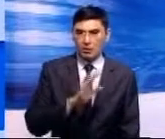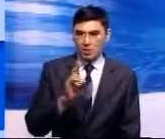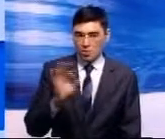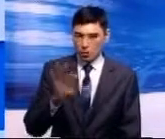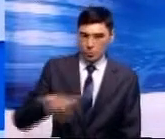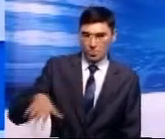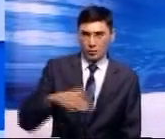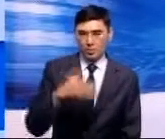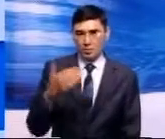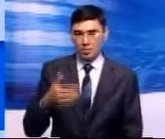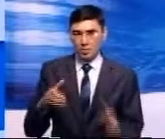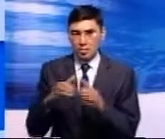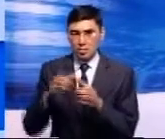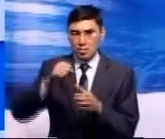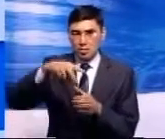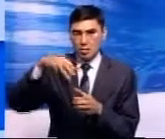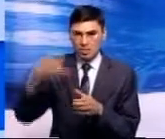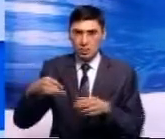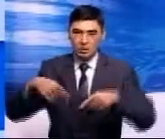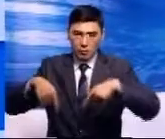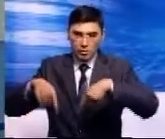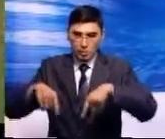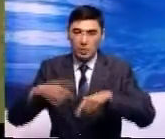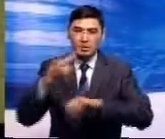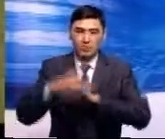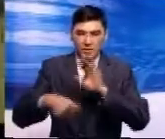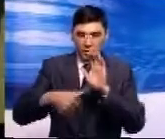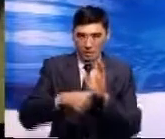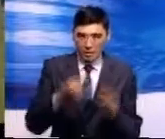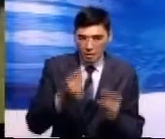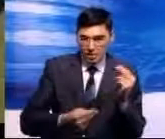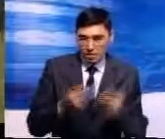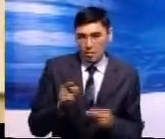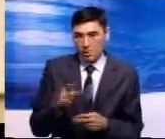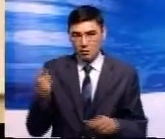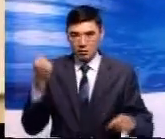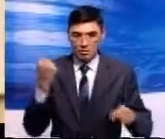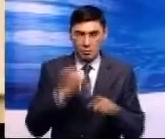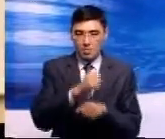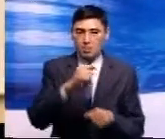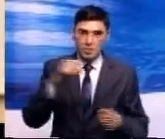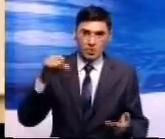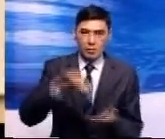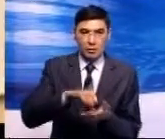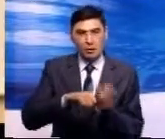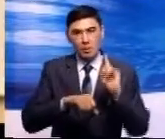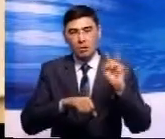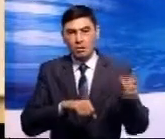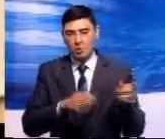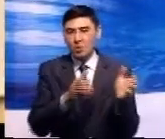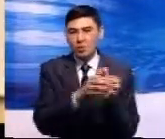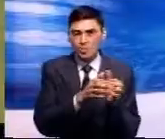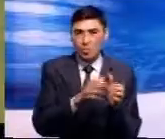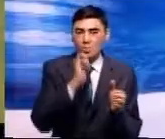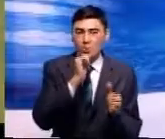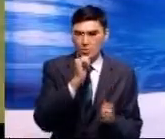Восточно-казахстанский футбольный клуб «Алтай» одержал очередную победу. Свою 26-ю игру во второй лиге наши земляки провели с костанайской командой «Тобол-М». В